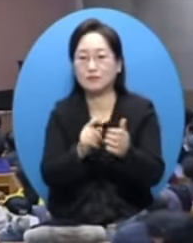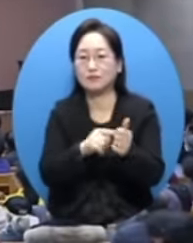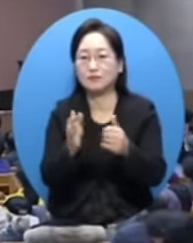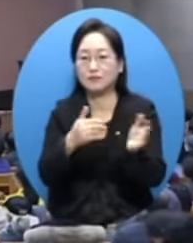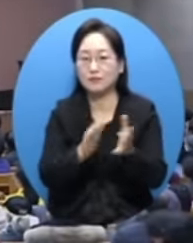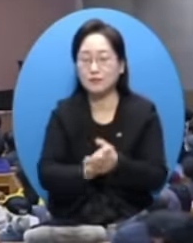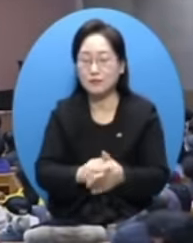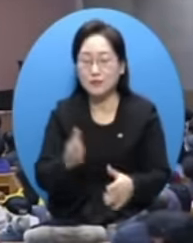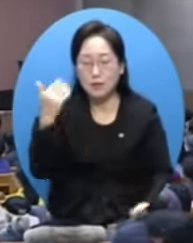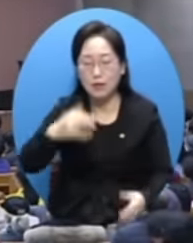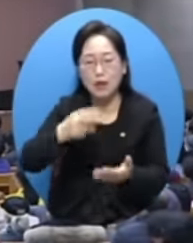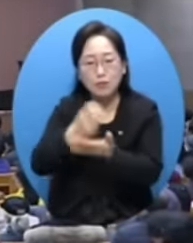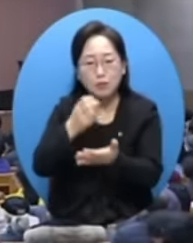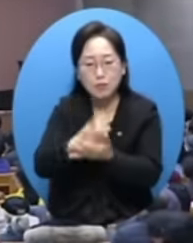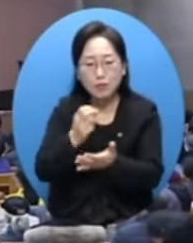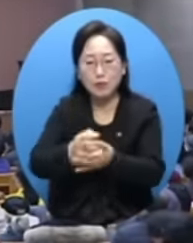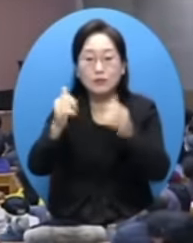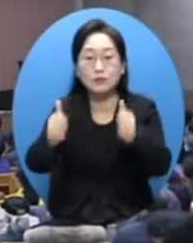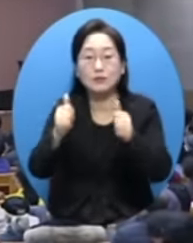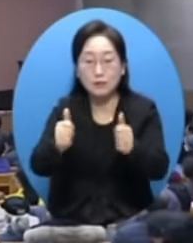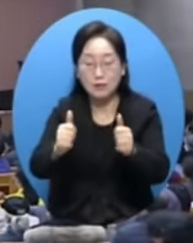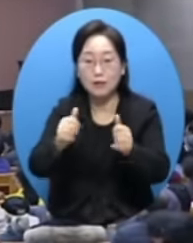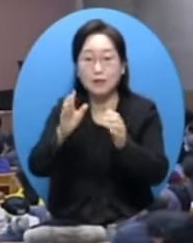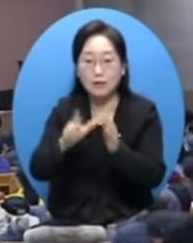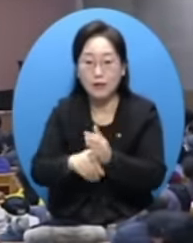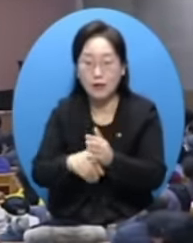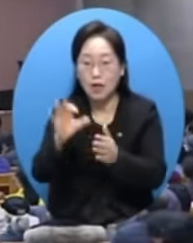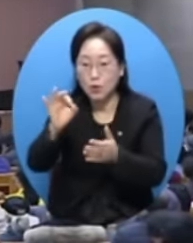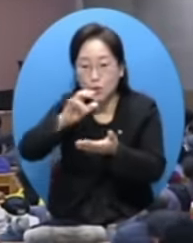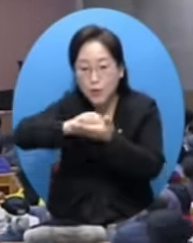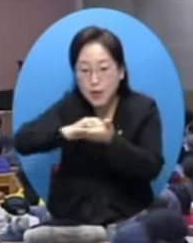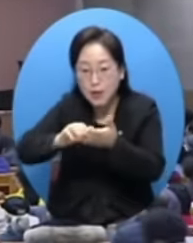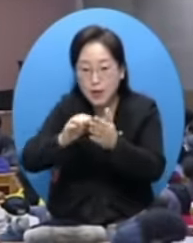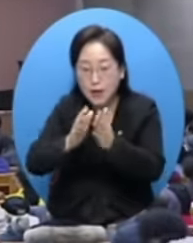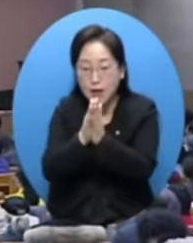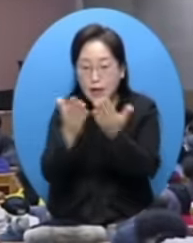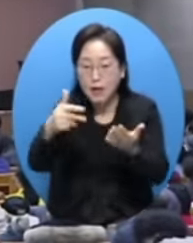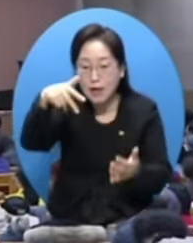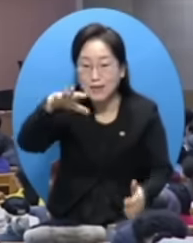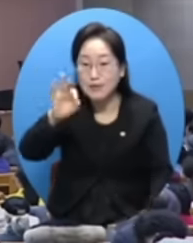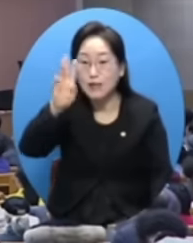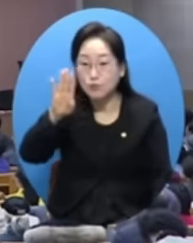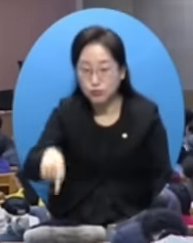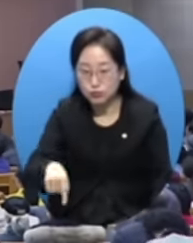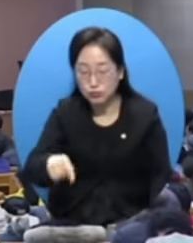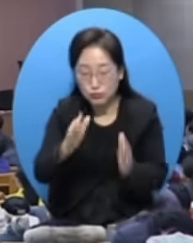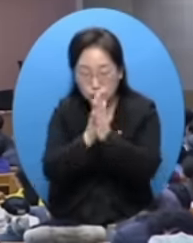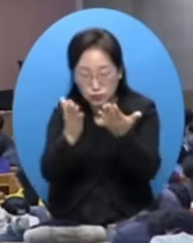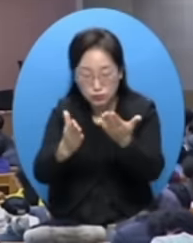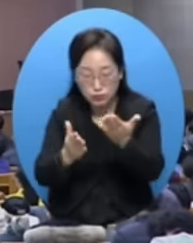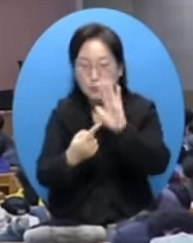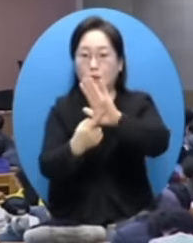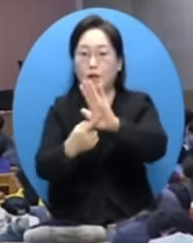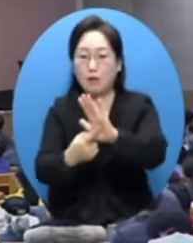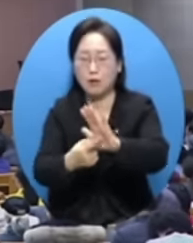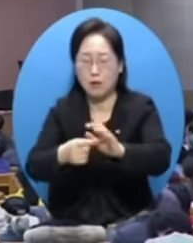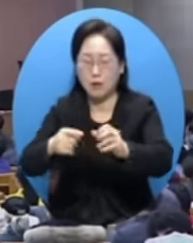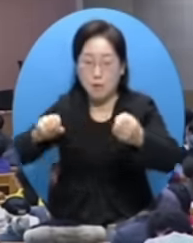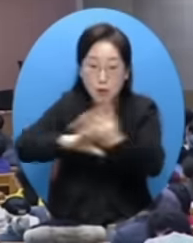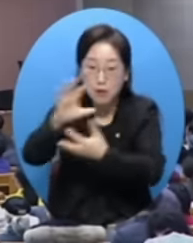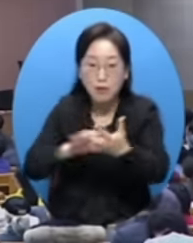과정에서 법 분쟁이 생겼는데 그때 회계 장보가 공개되면서 미국이 발각 뒤집혔습니다 뉴욕 컨설팅